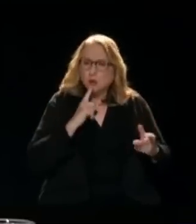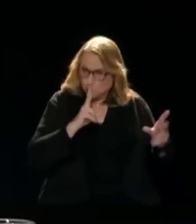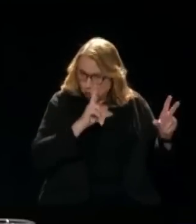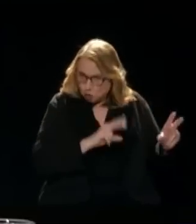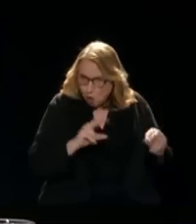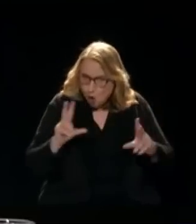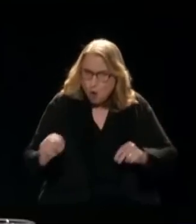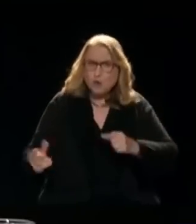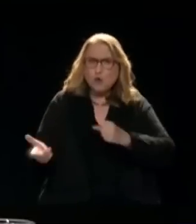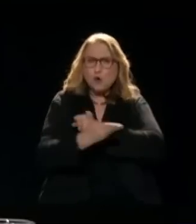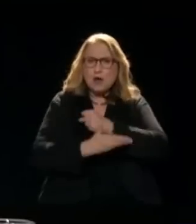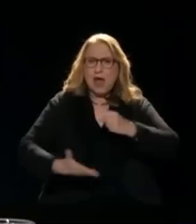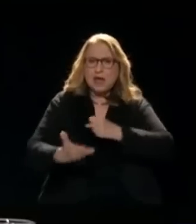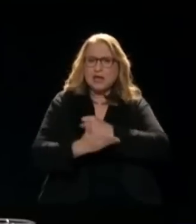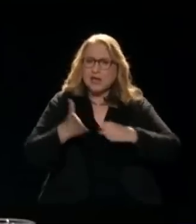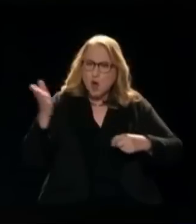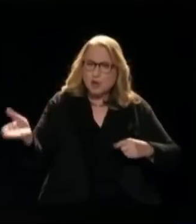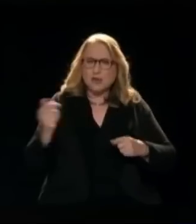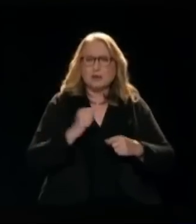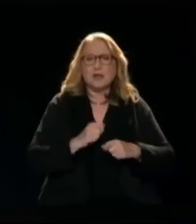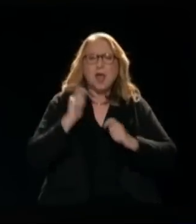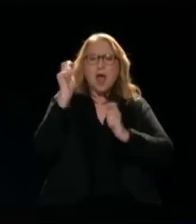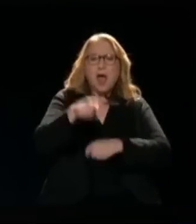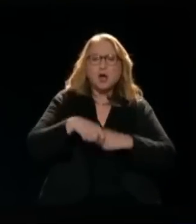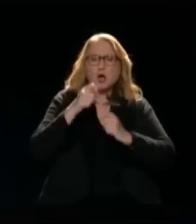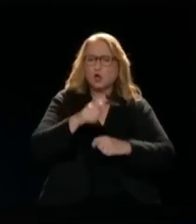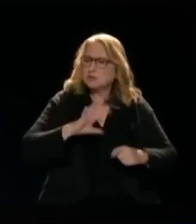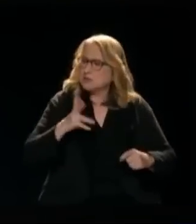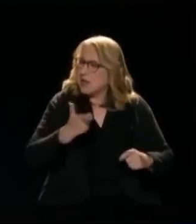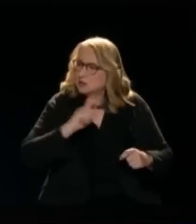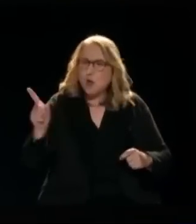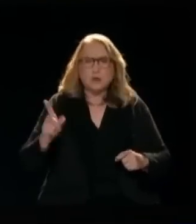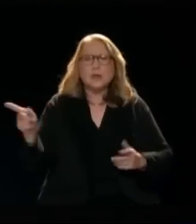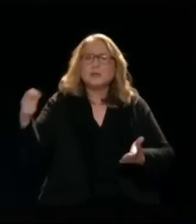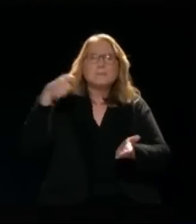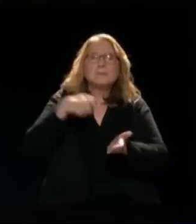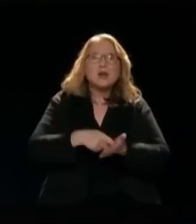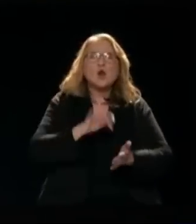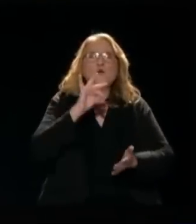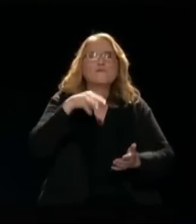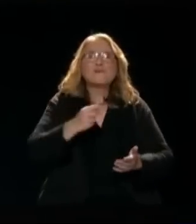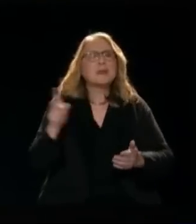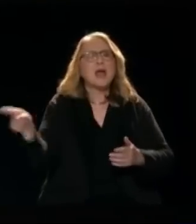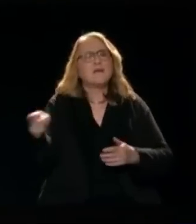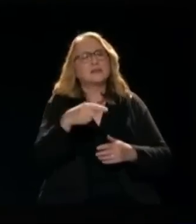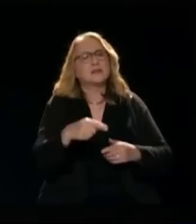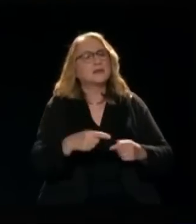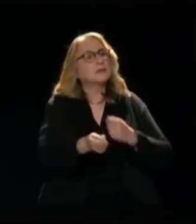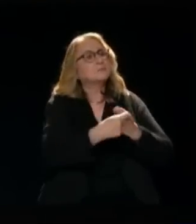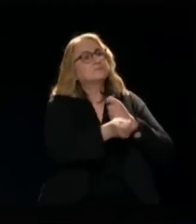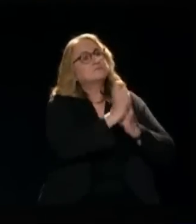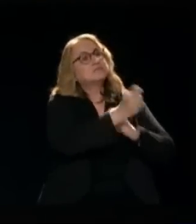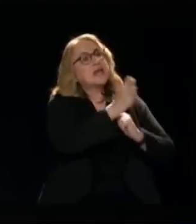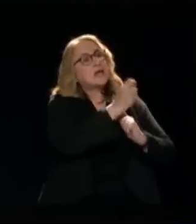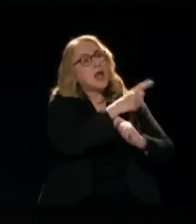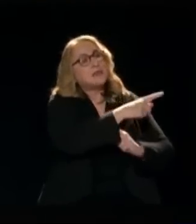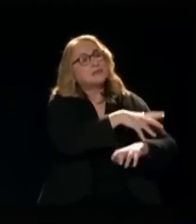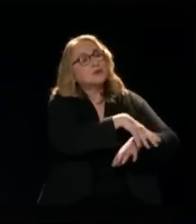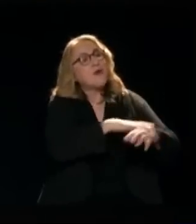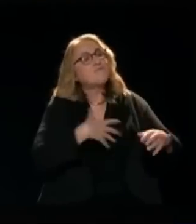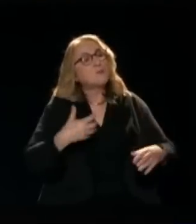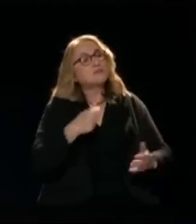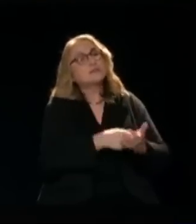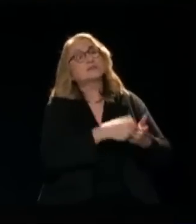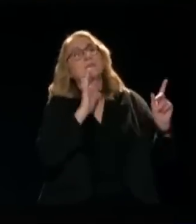παραγωγό και τον μικρομεσαίο αγρότη. Καταγγελία της συμφωνίας των Πρεσπών, πάμε στην εξωτερική πολιτική. Είστε Μακεδονομάχοι